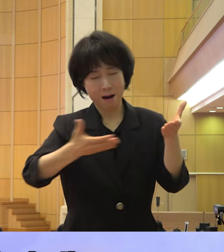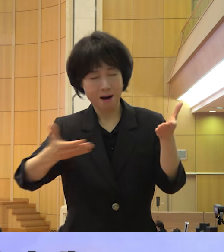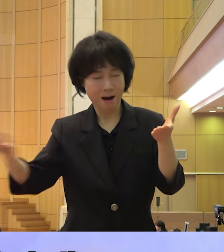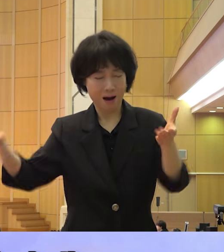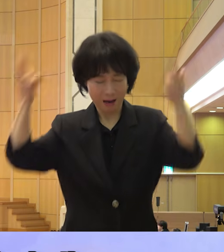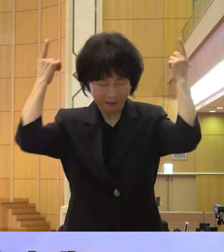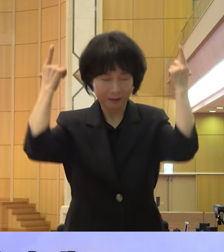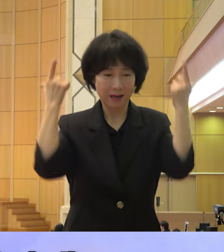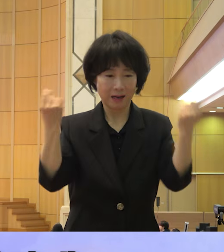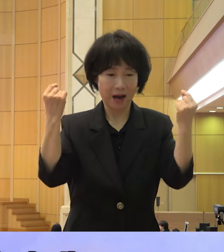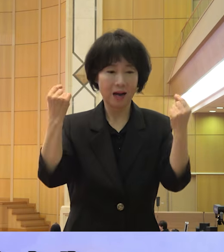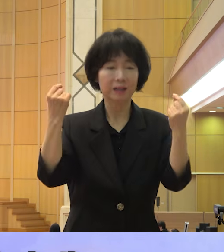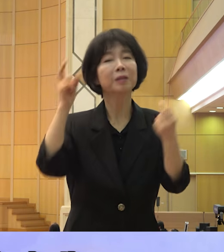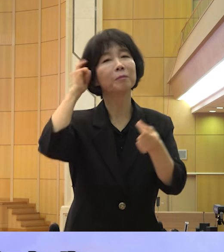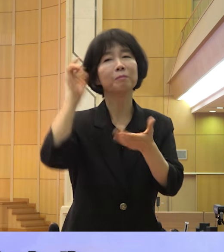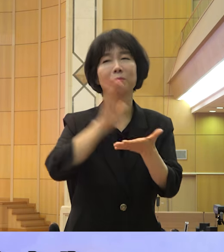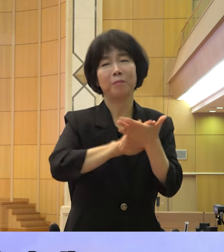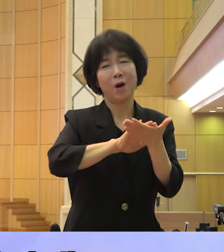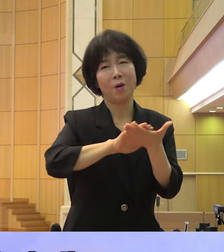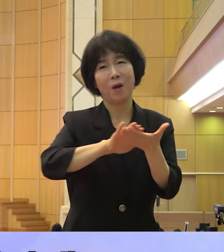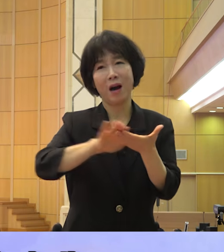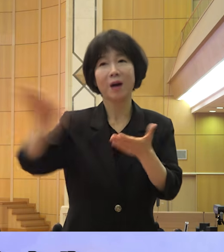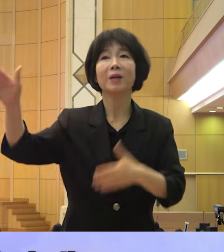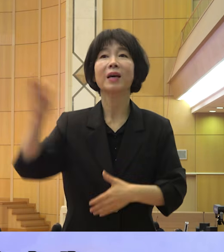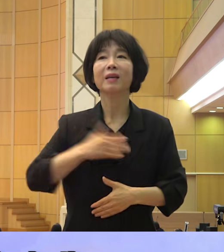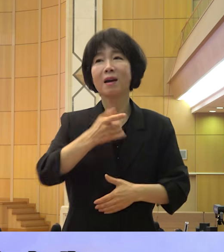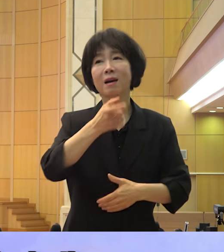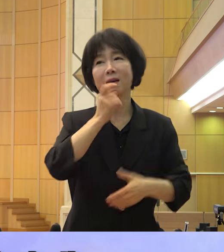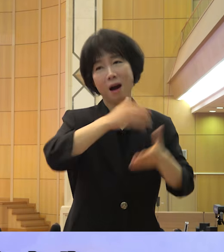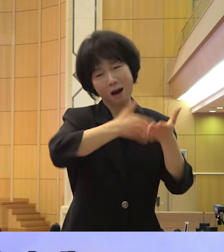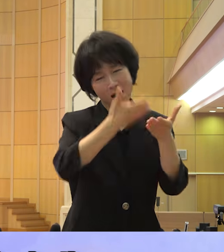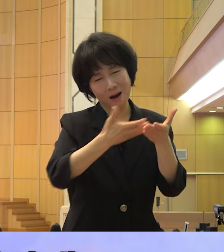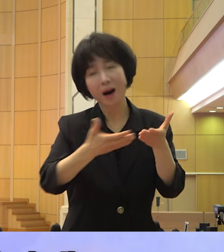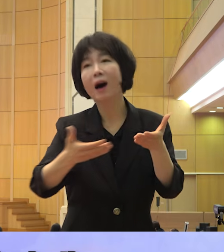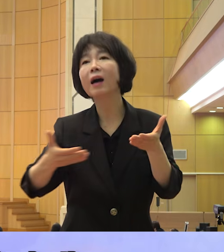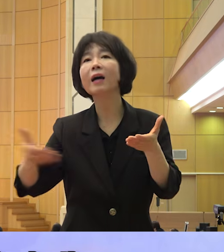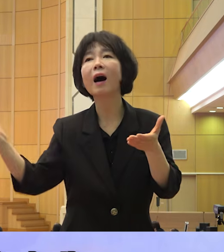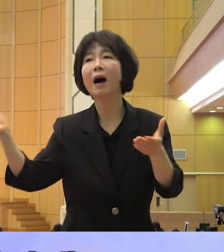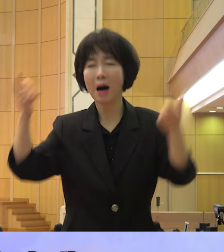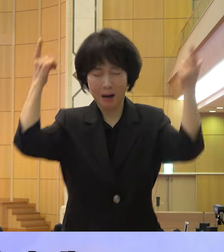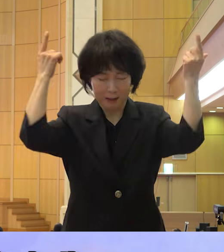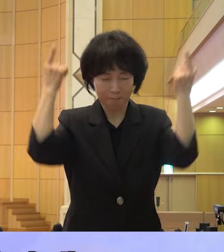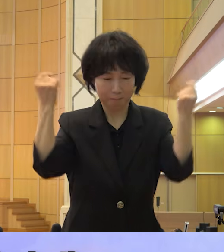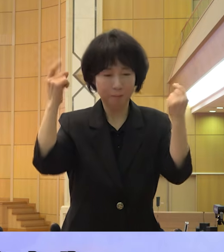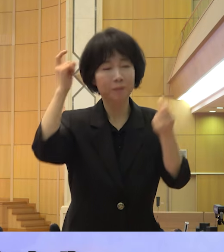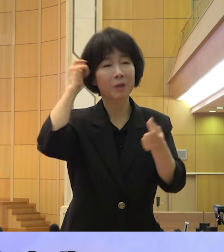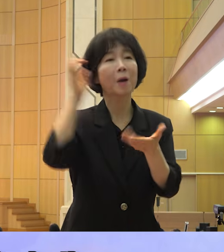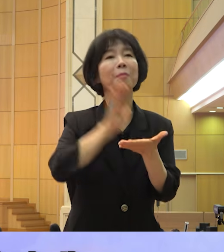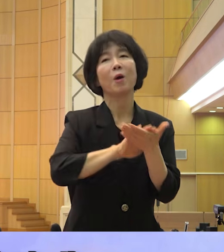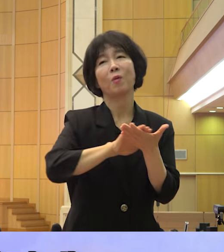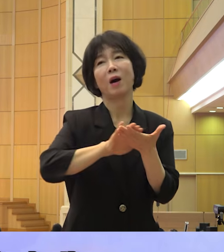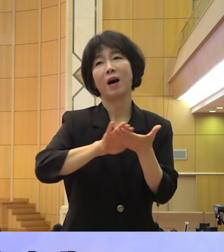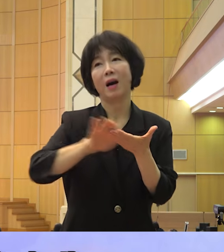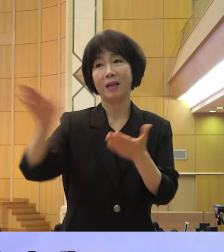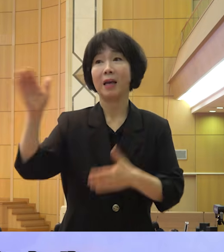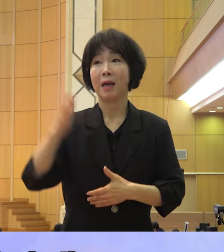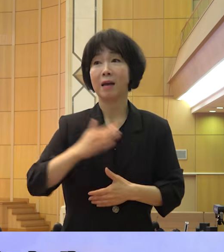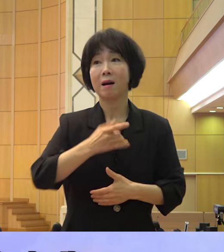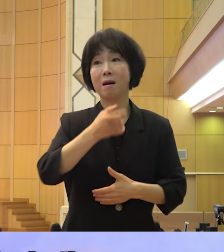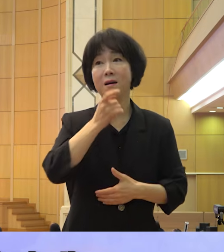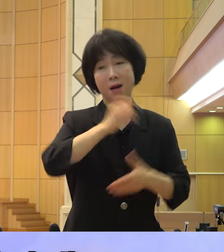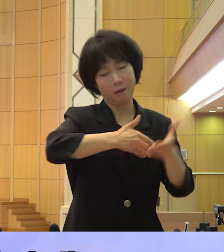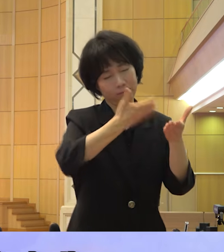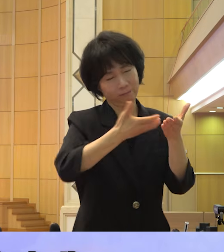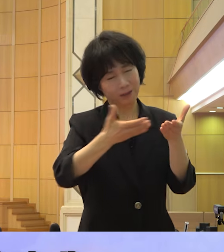내게 강 같은 평화, 내게 강 같은 평화,